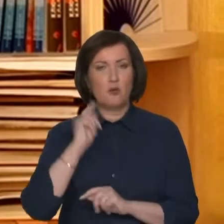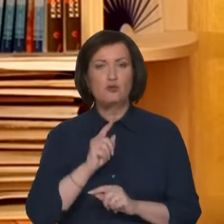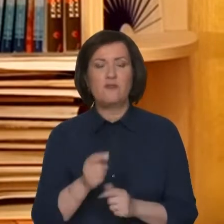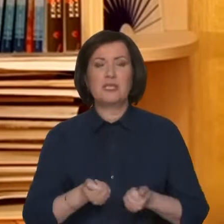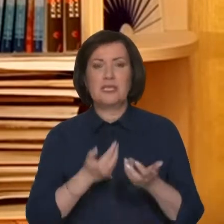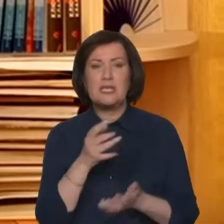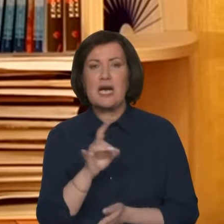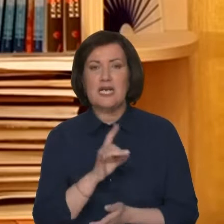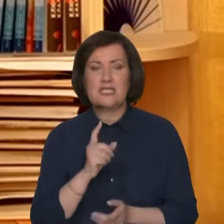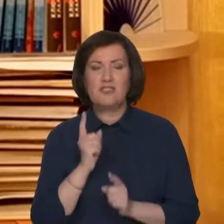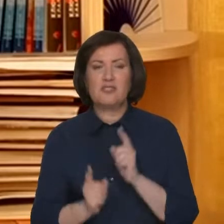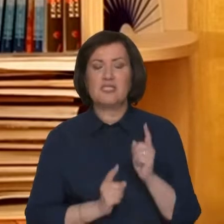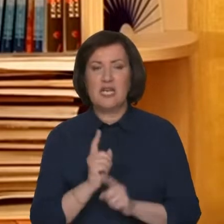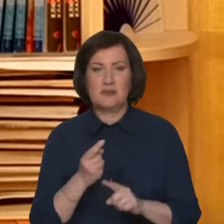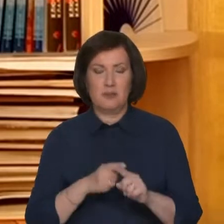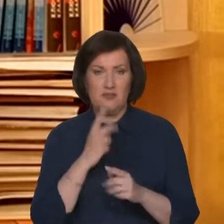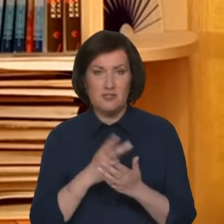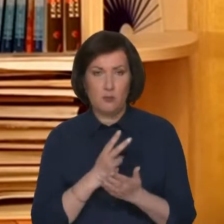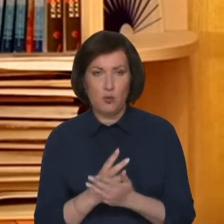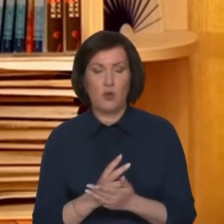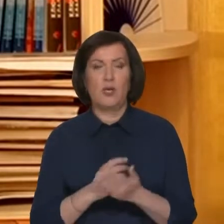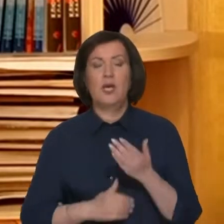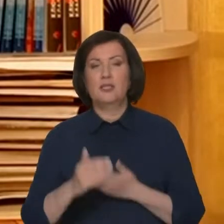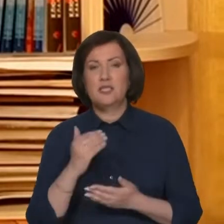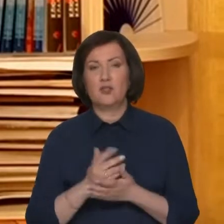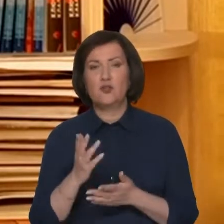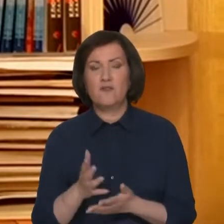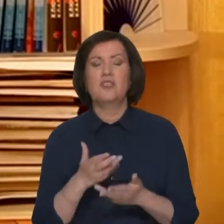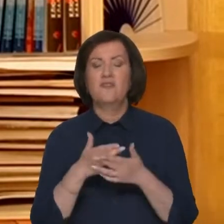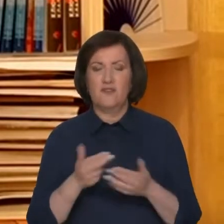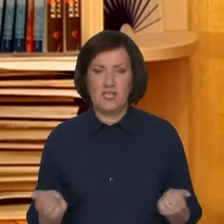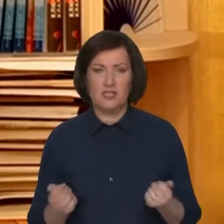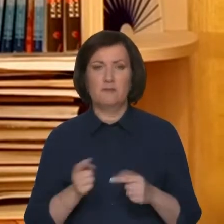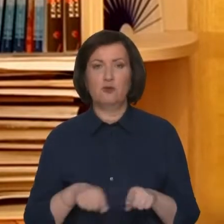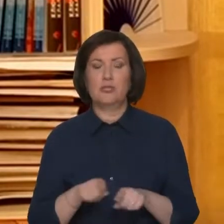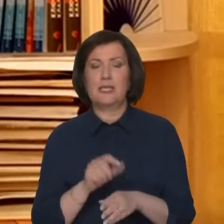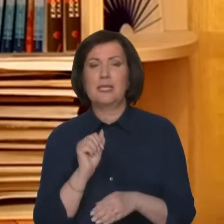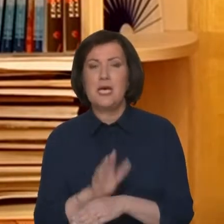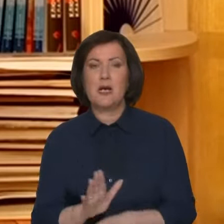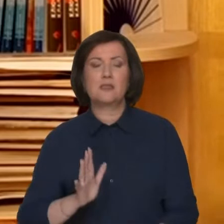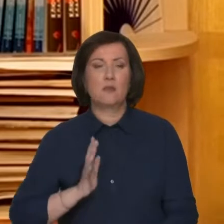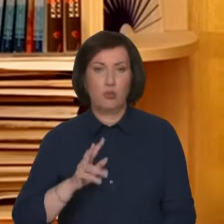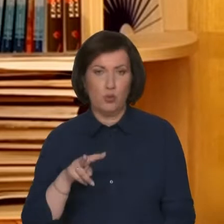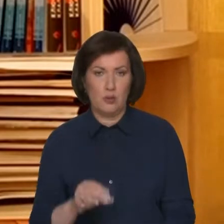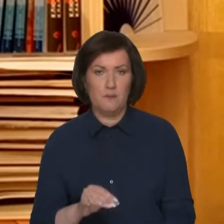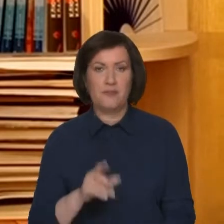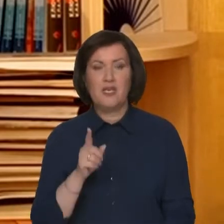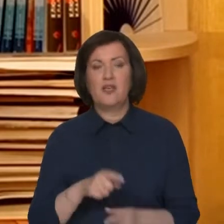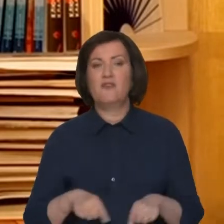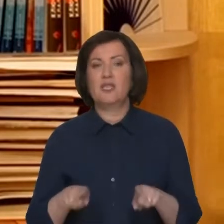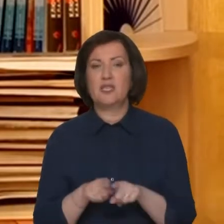він кілька разів змінив ці покази, зрештою він таки визнав, що такі накази були. Він